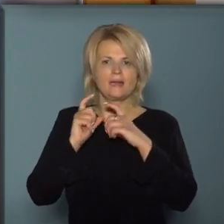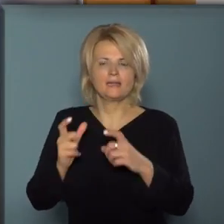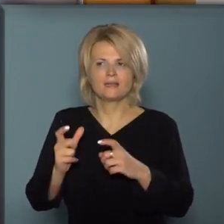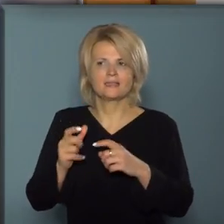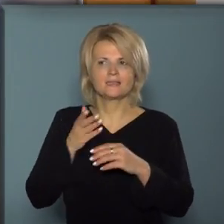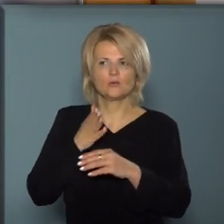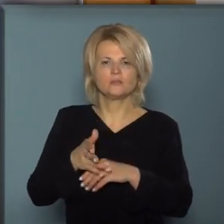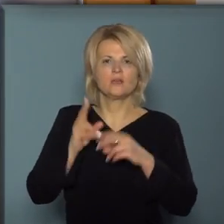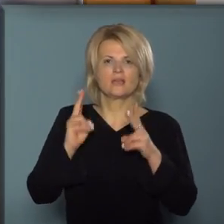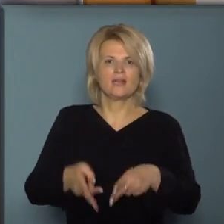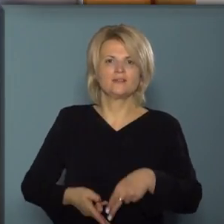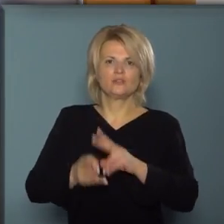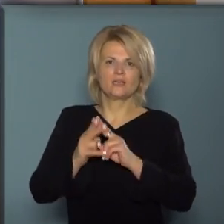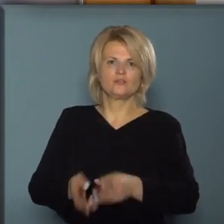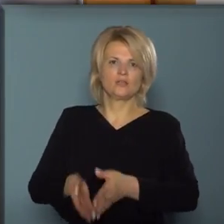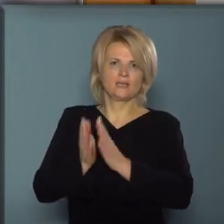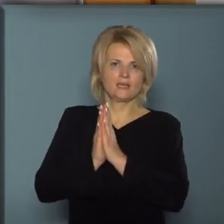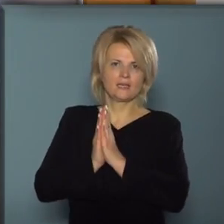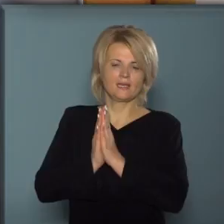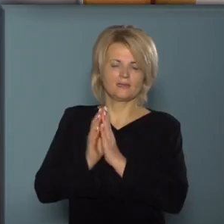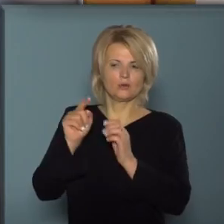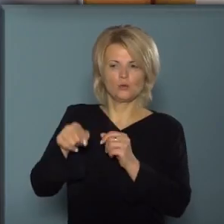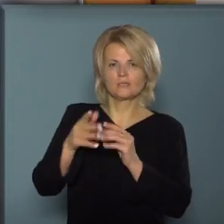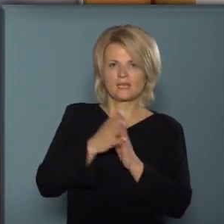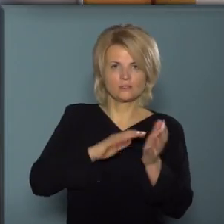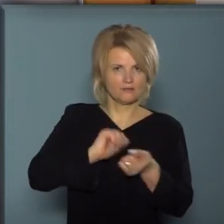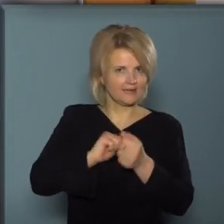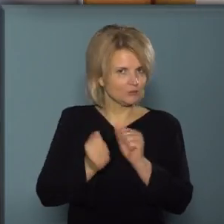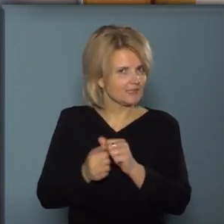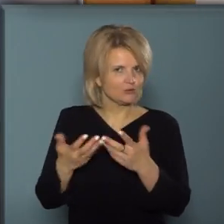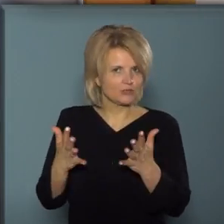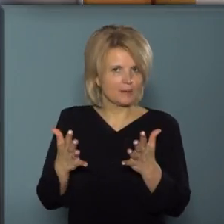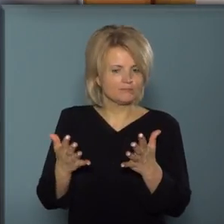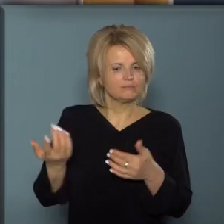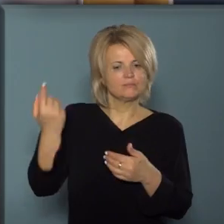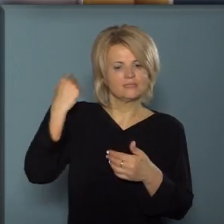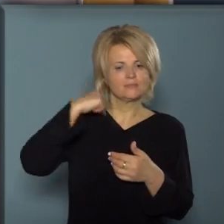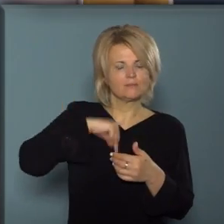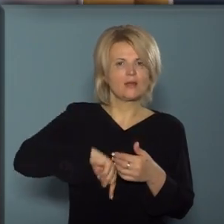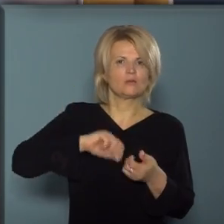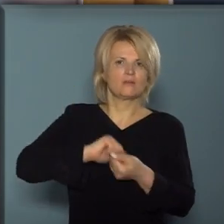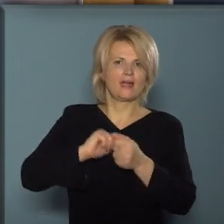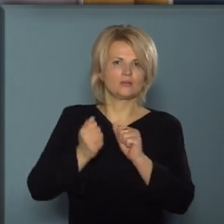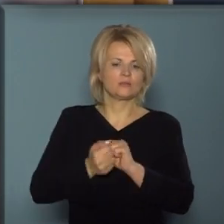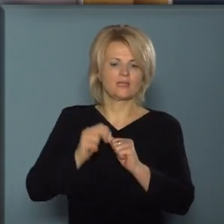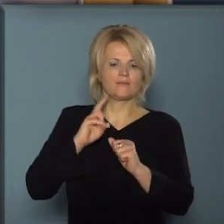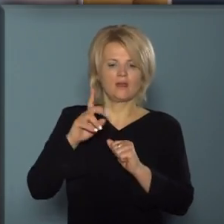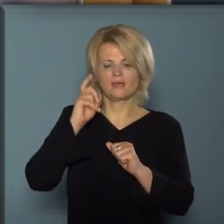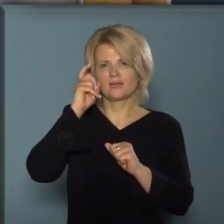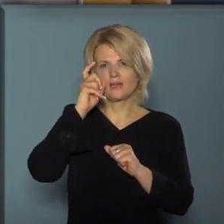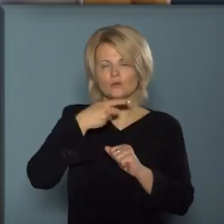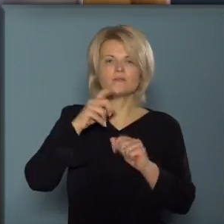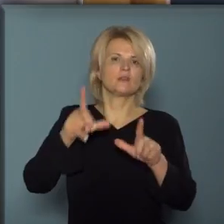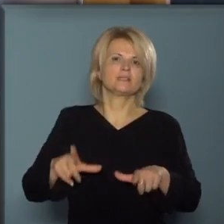odáig, hogy nekem segítség kell. Talán ezt a legnehezebb kimondani, de ott kezdődhet el a változás, mert ott az belül van. Valakinek valami rossz